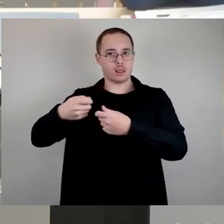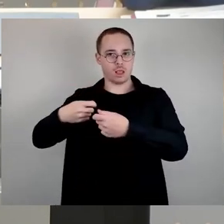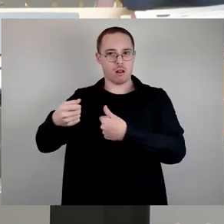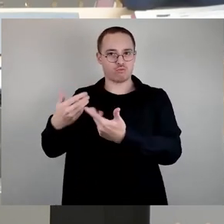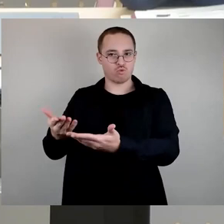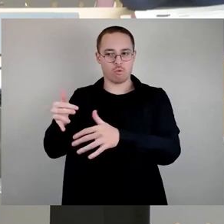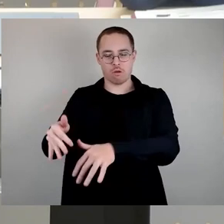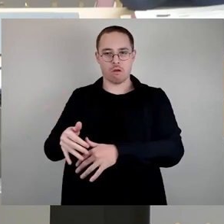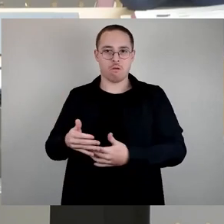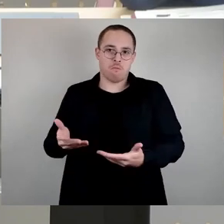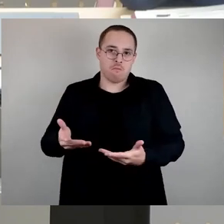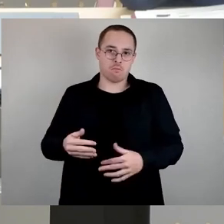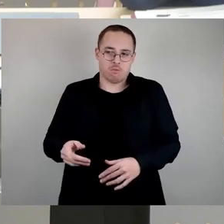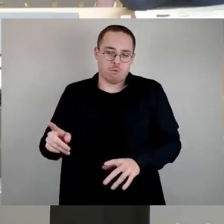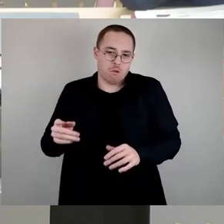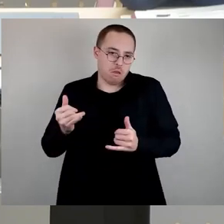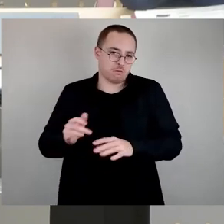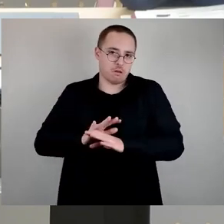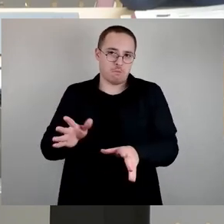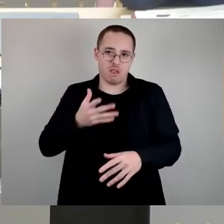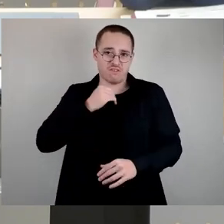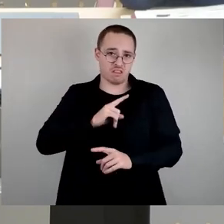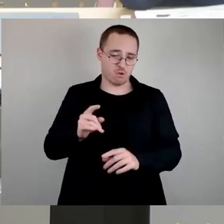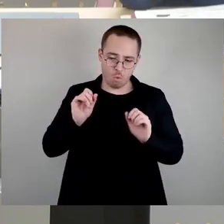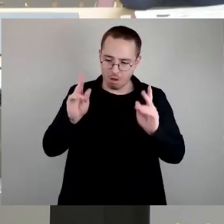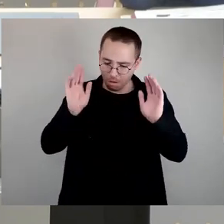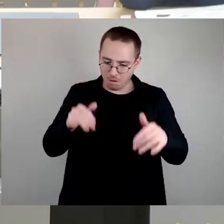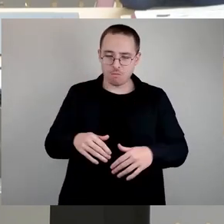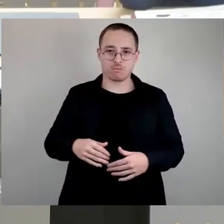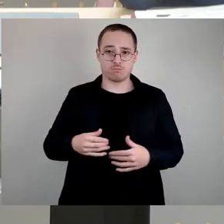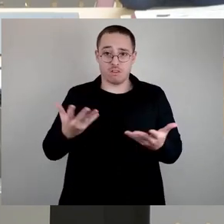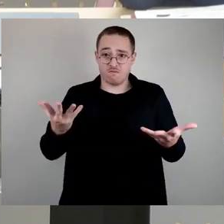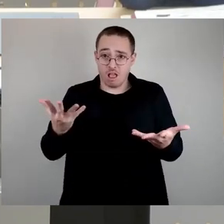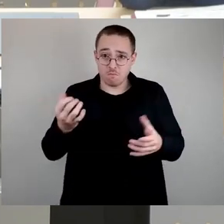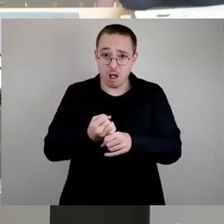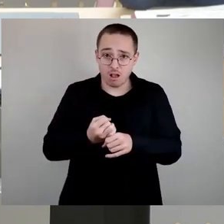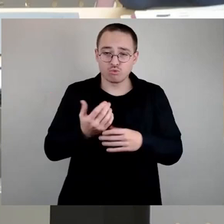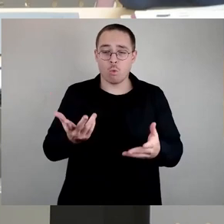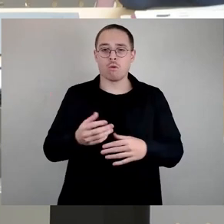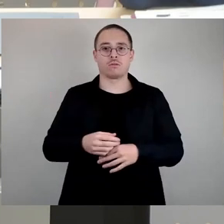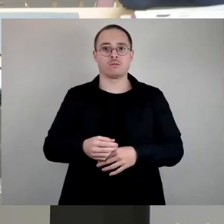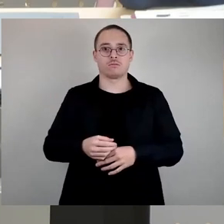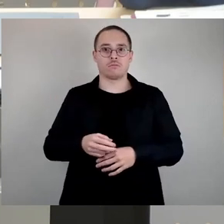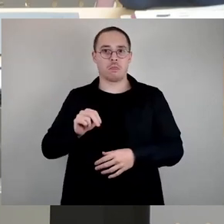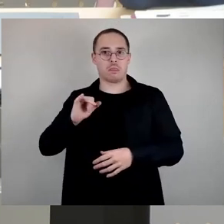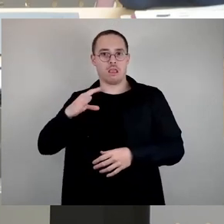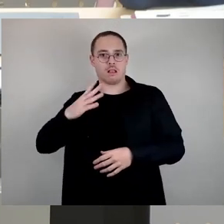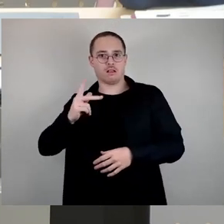einfach, aber was denn dann? Die große Nickernkeule ist jetzt zu spät, weil